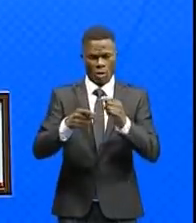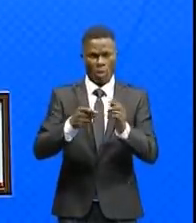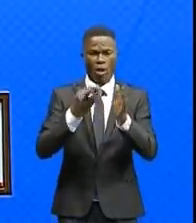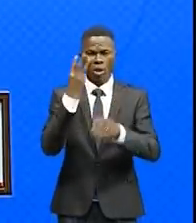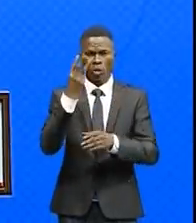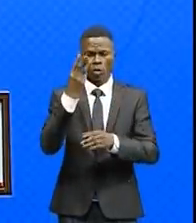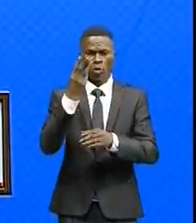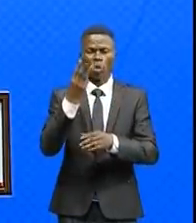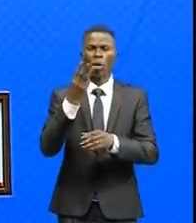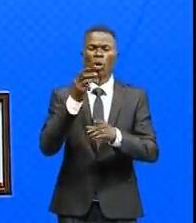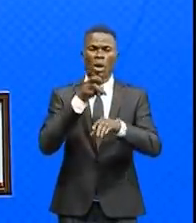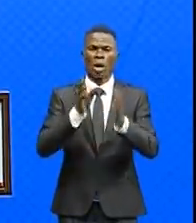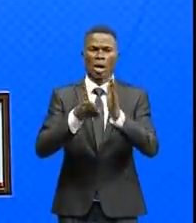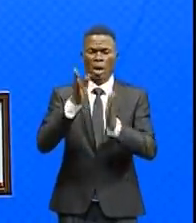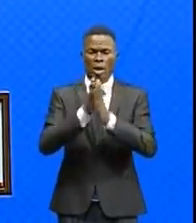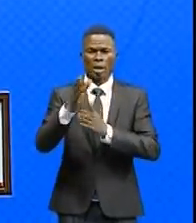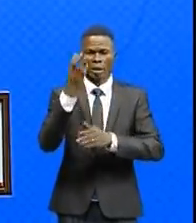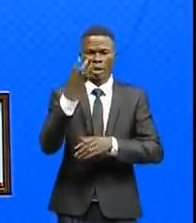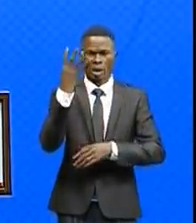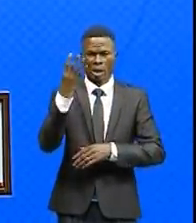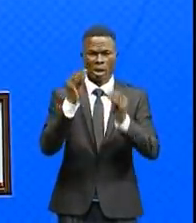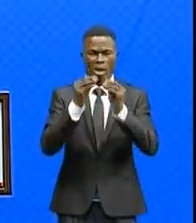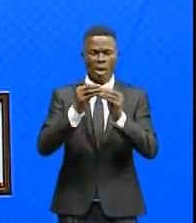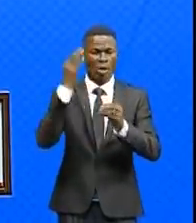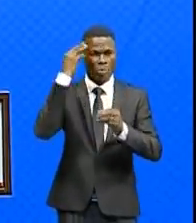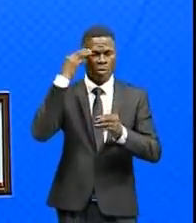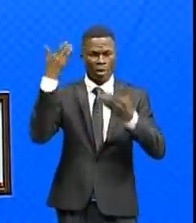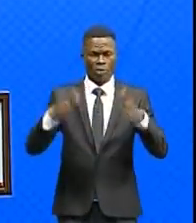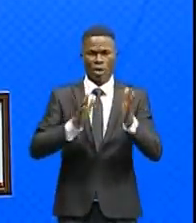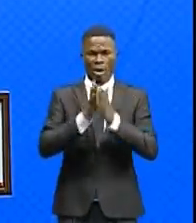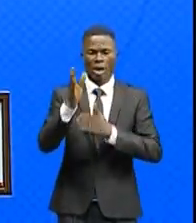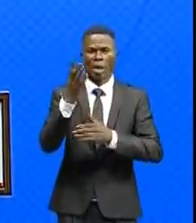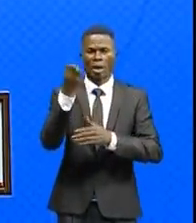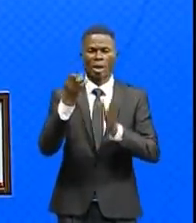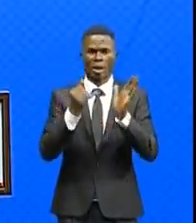11h44, la réunion du Conseil des ministres a pris fin à 15h46.